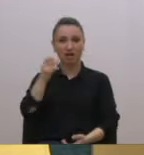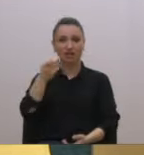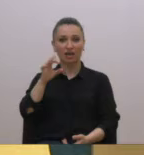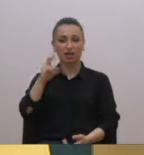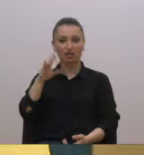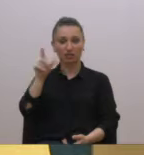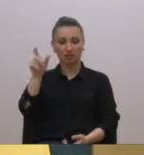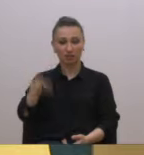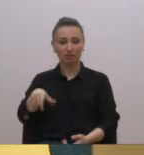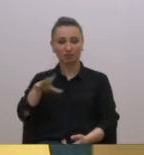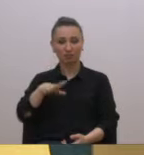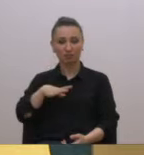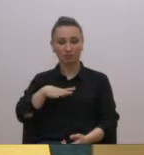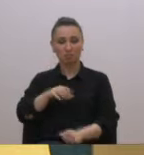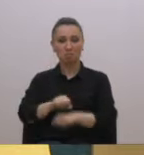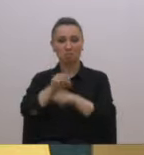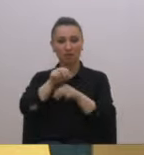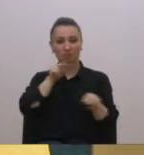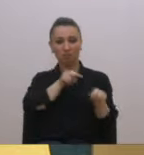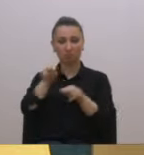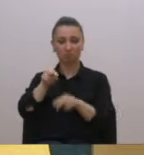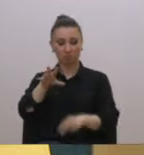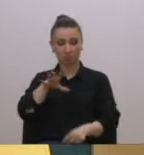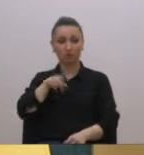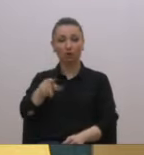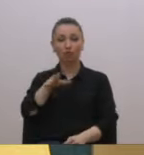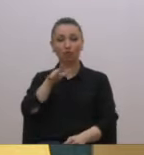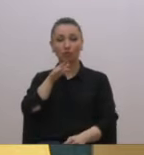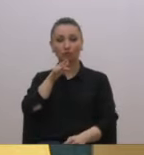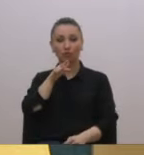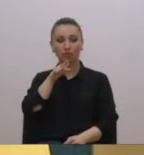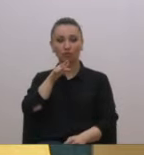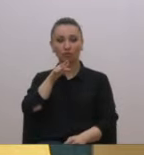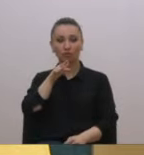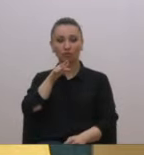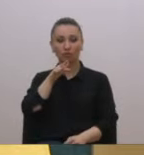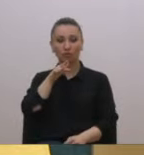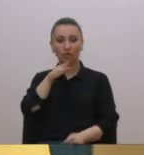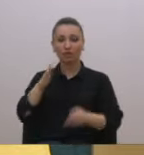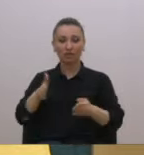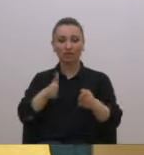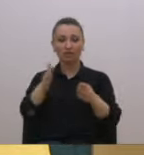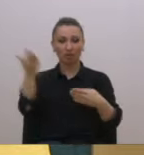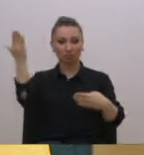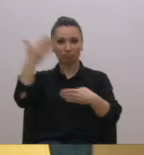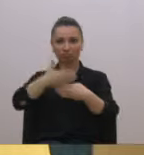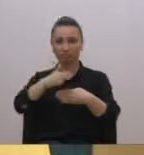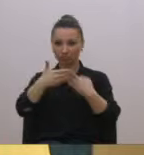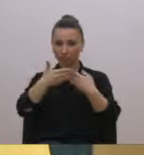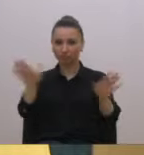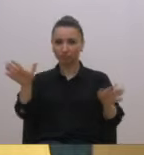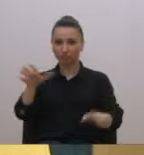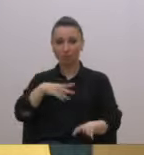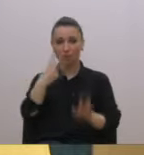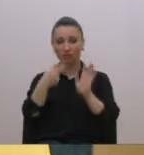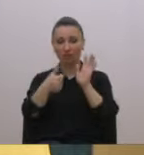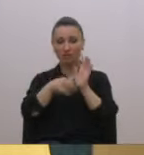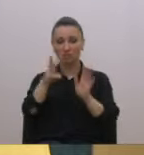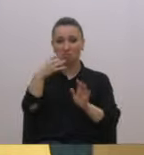ხატაგიშვილი აქ ხელმძღვანელობდა მიტინგს და მაშინაც კი არ გადაუკეტია ყველა გასასვლელი, რაც თქვენ გააკეთეთ 26